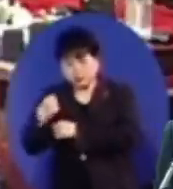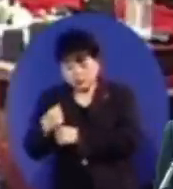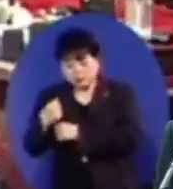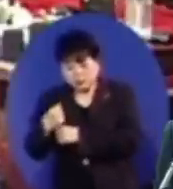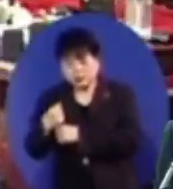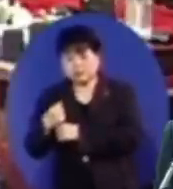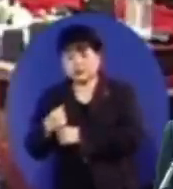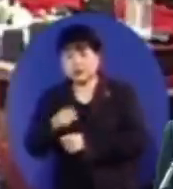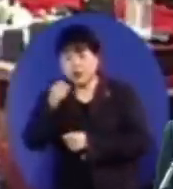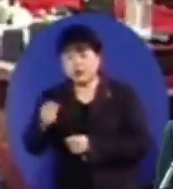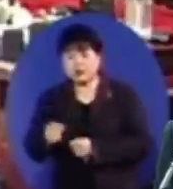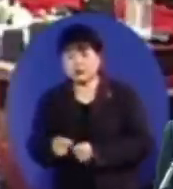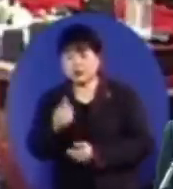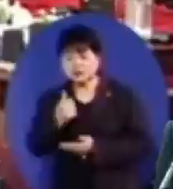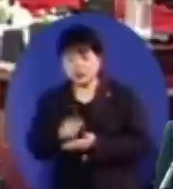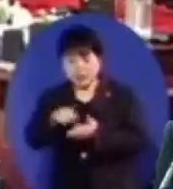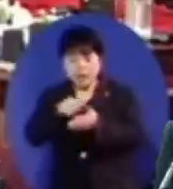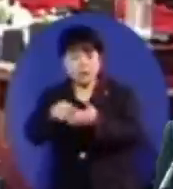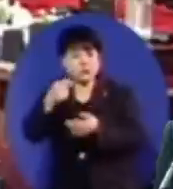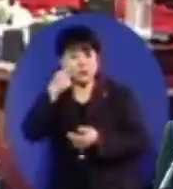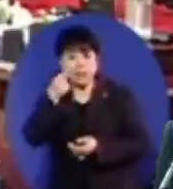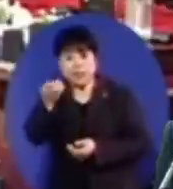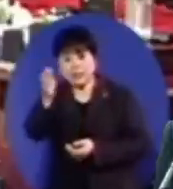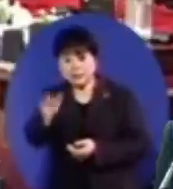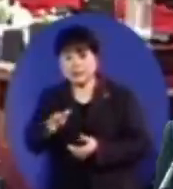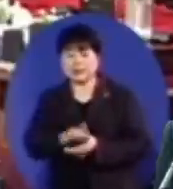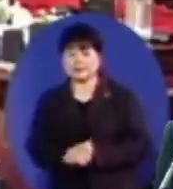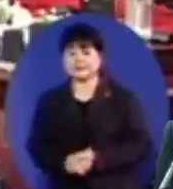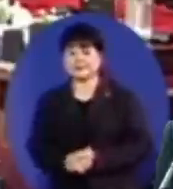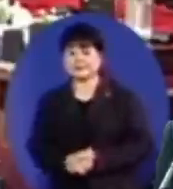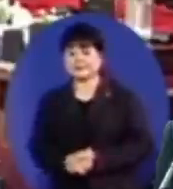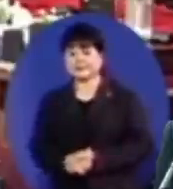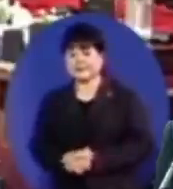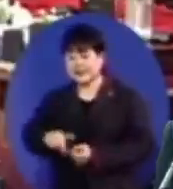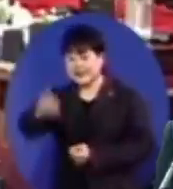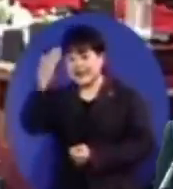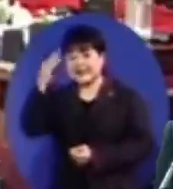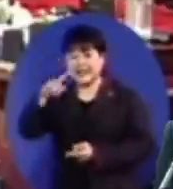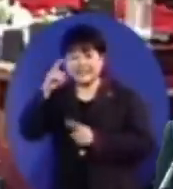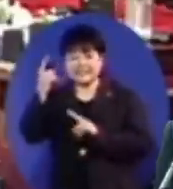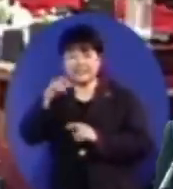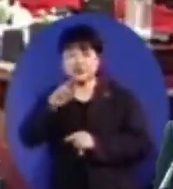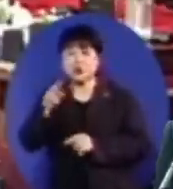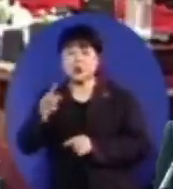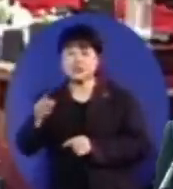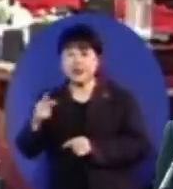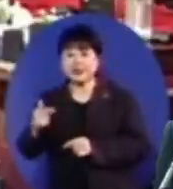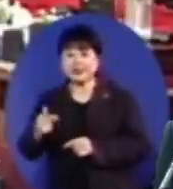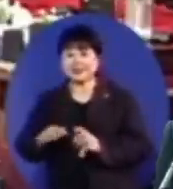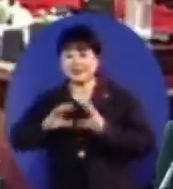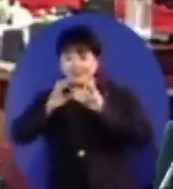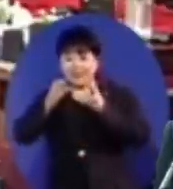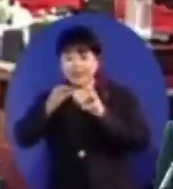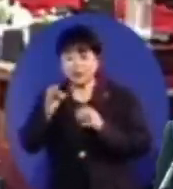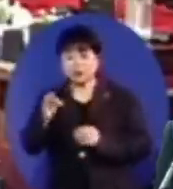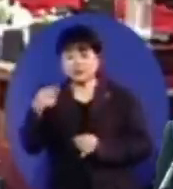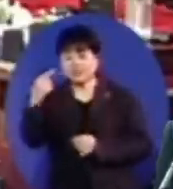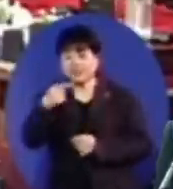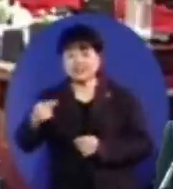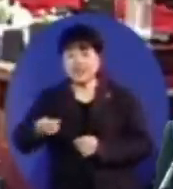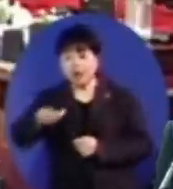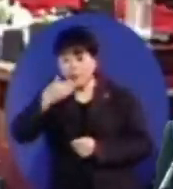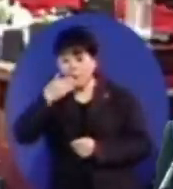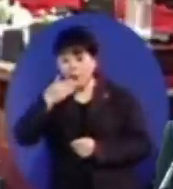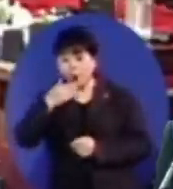살아나면 영원히 죄 못 갚은 거 아닙니까? 옛날에 이시조선 시제에 나라 돈 천냥을 먹고 못